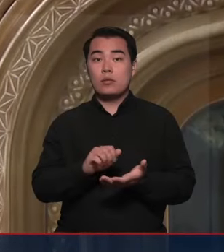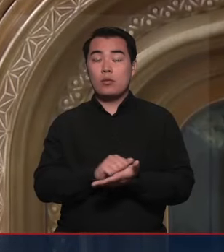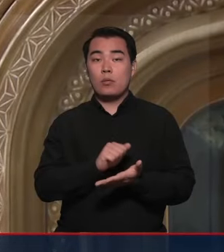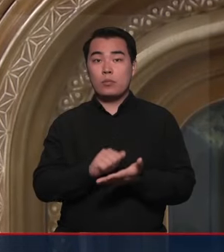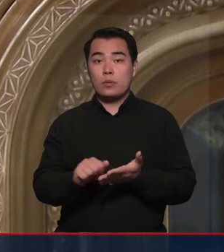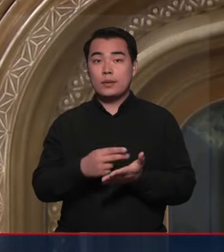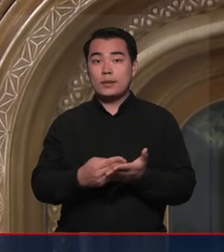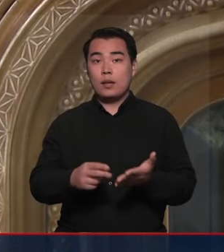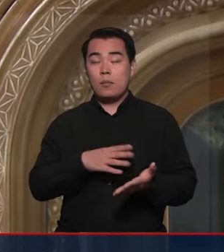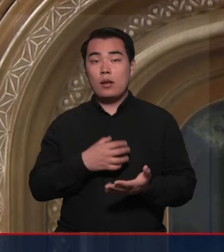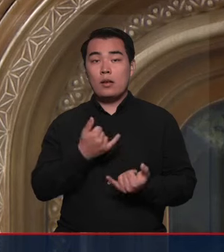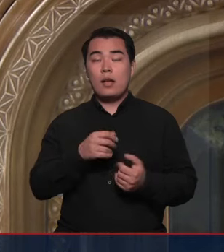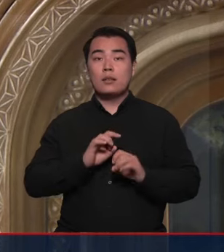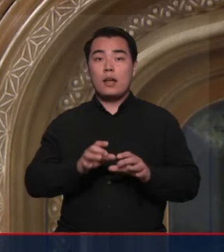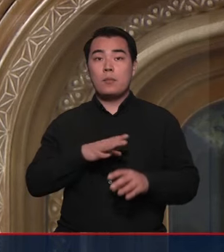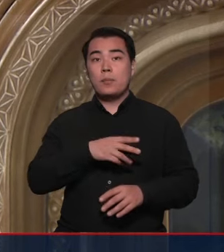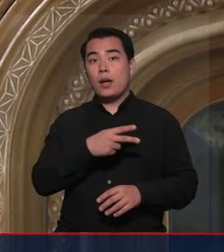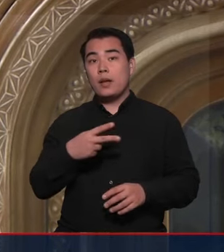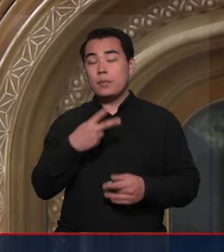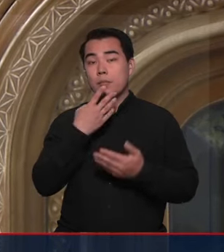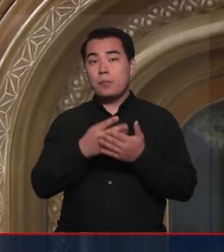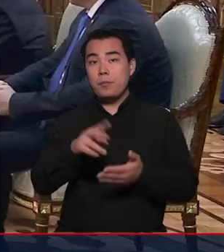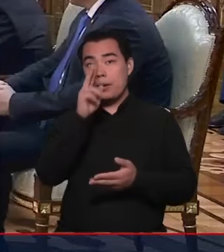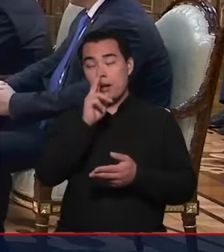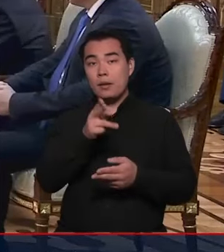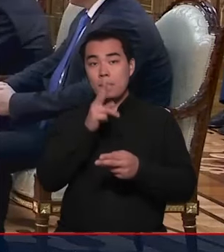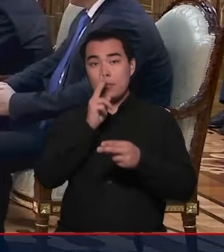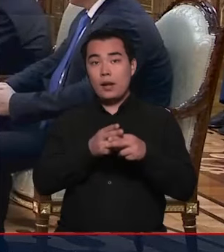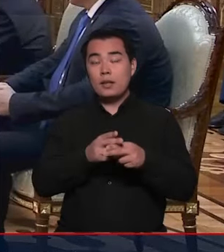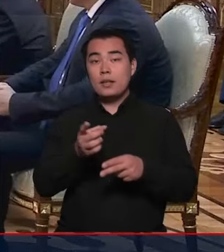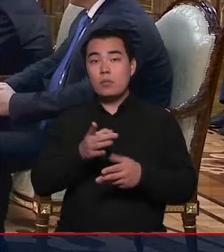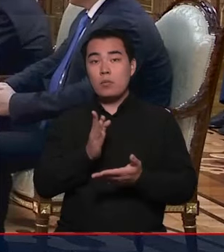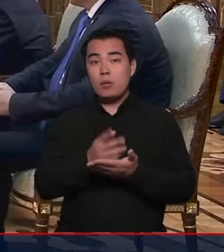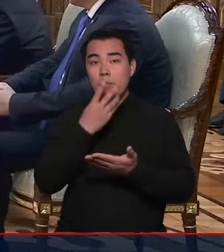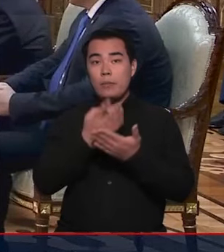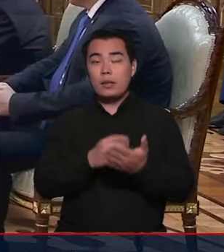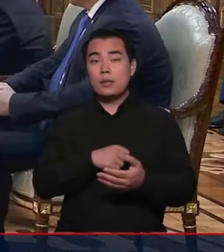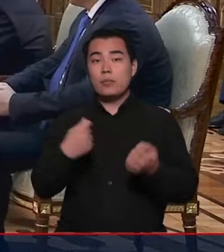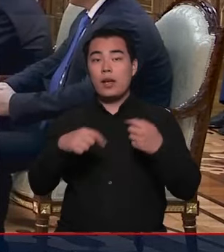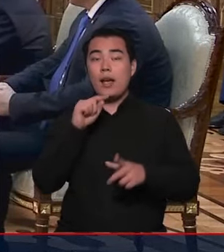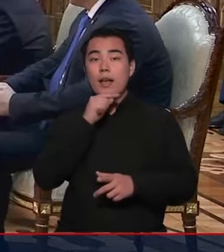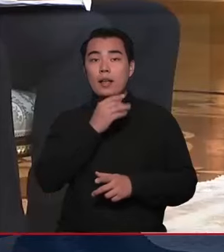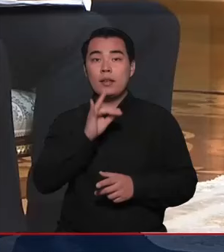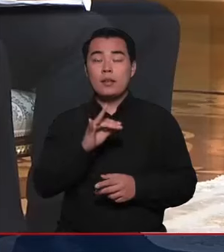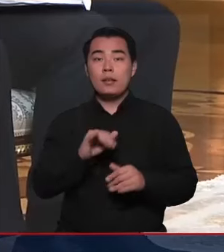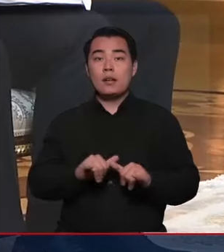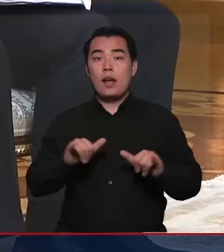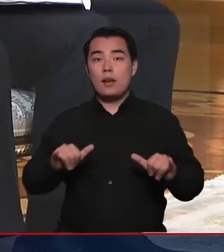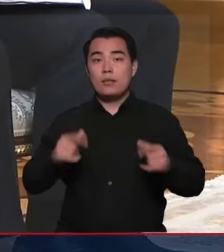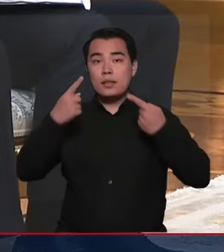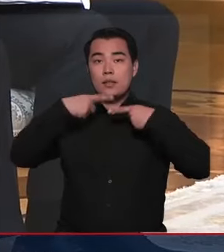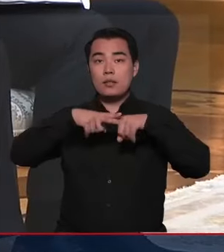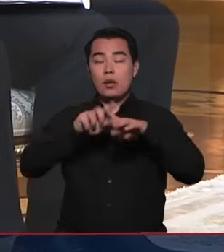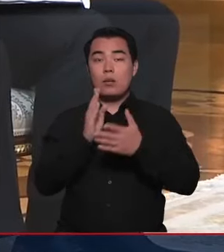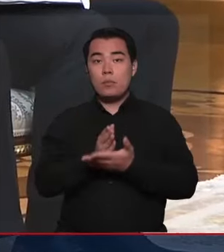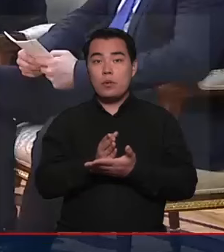странами. Он подчеркнул, в скором времени братские республики раскроют потенциал торгово-экономической и промышленной кооперации,